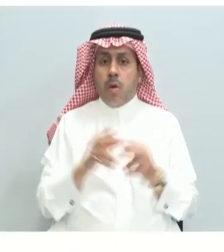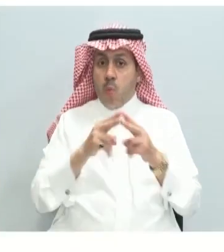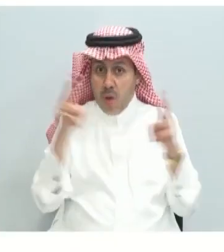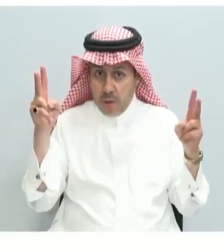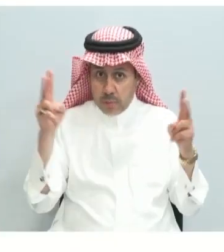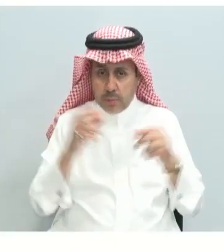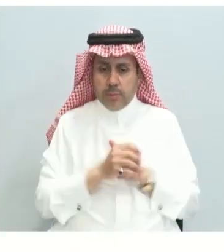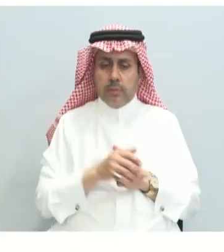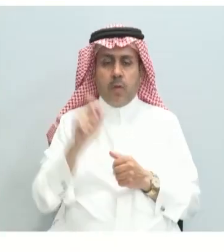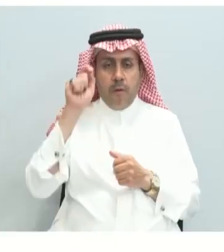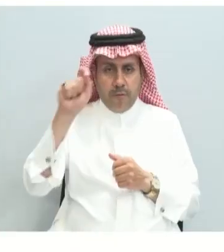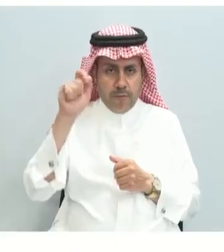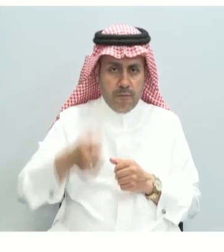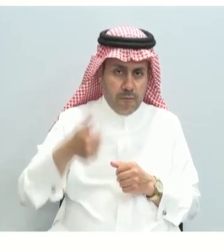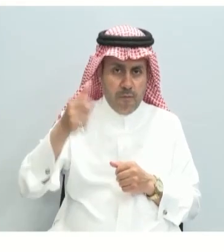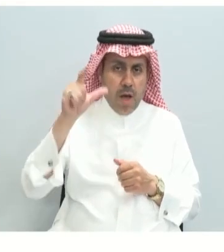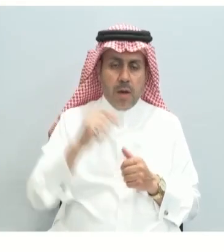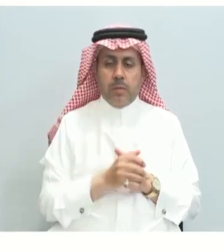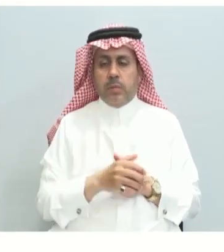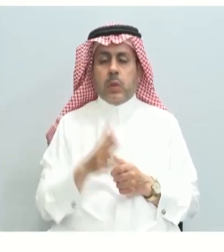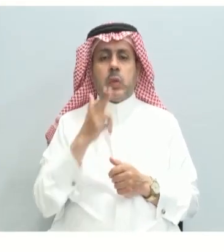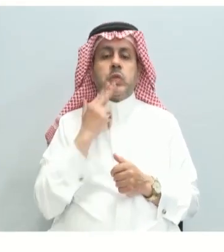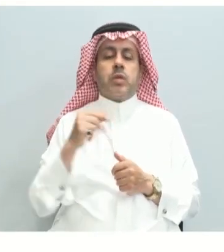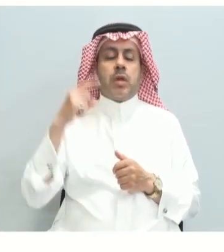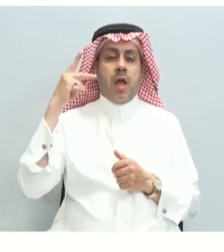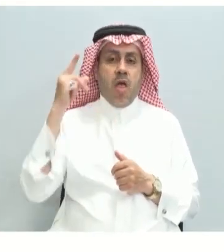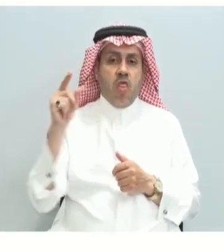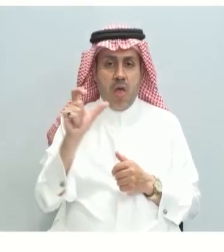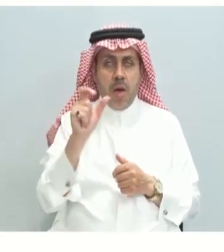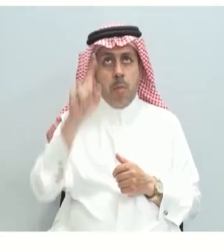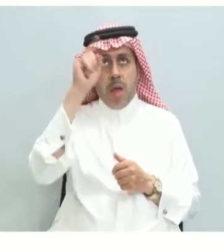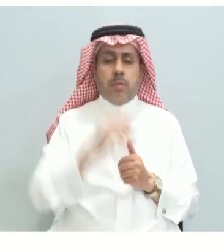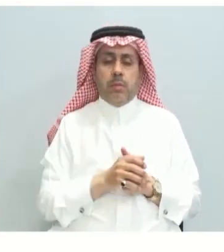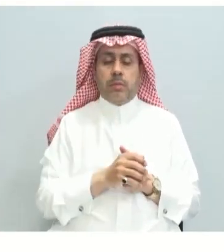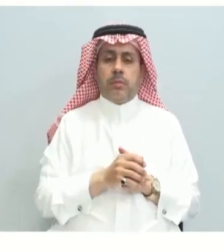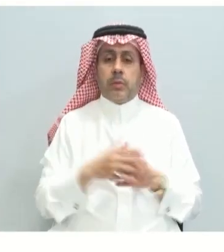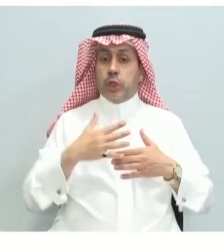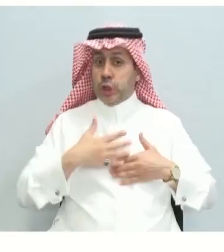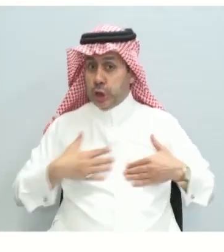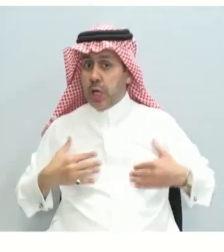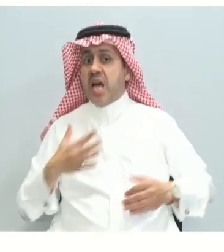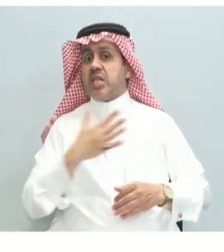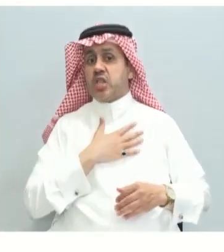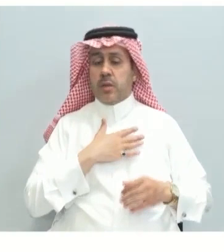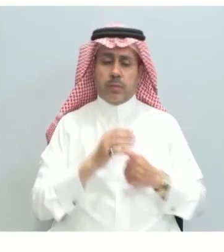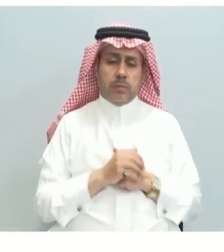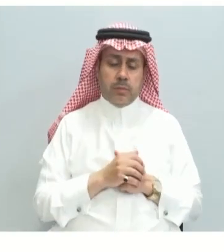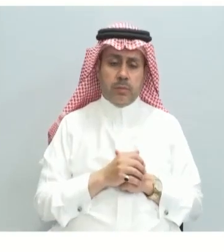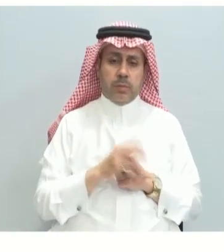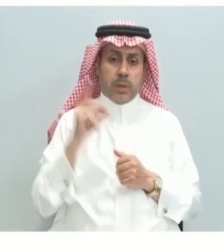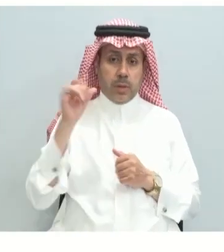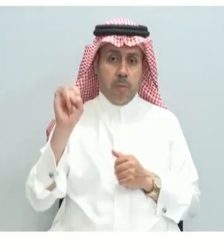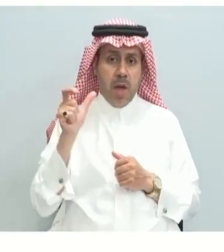إذن الفعل الذي هو حسن ظن بالله هو فقط انشراح الصدر